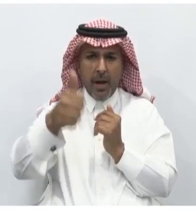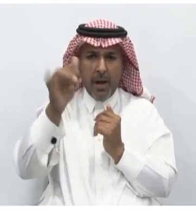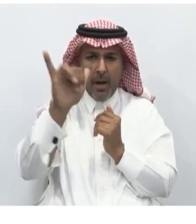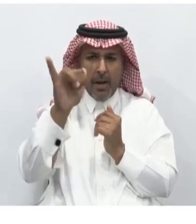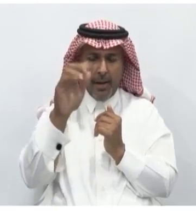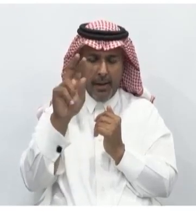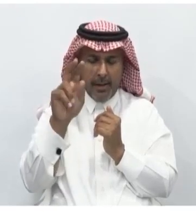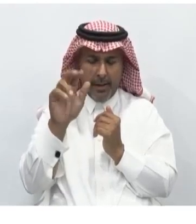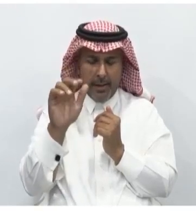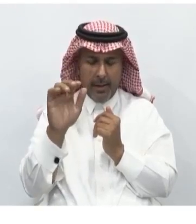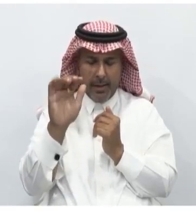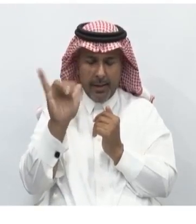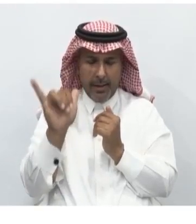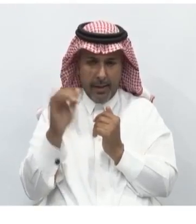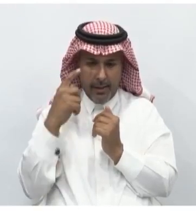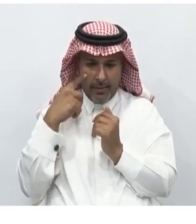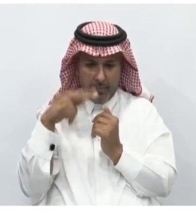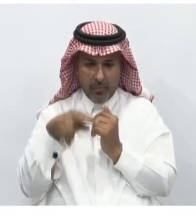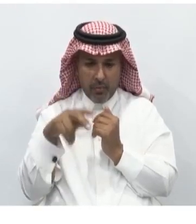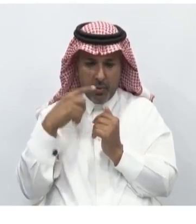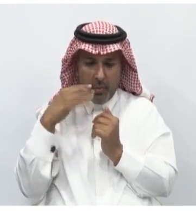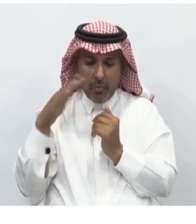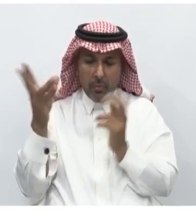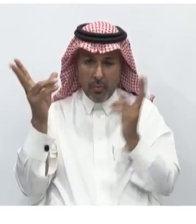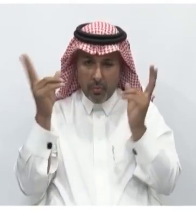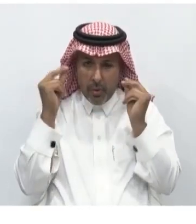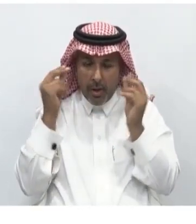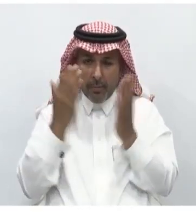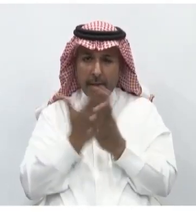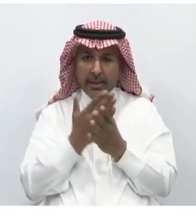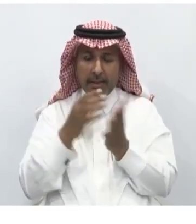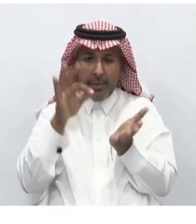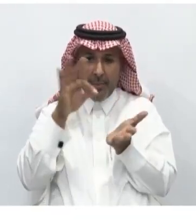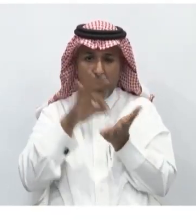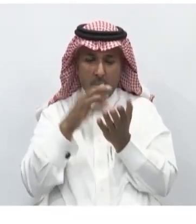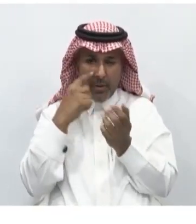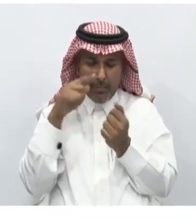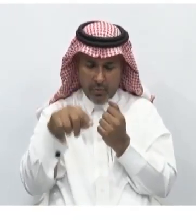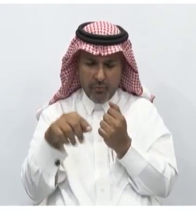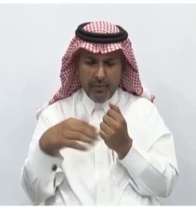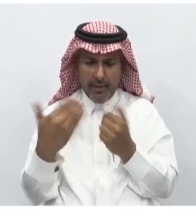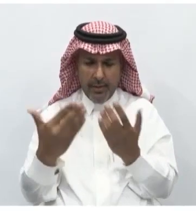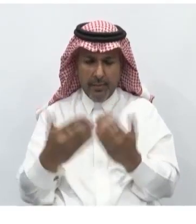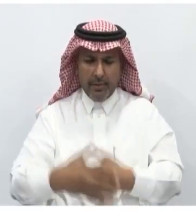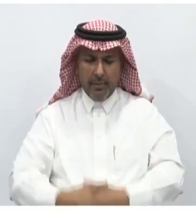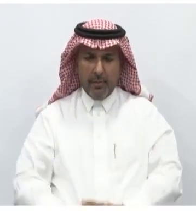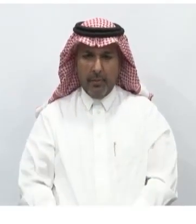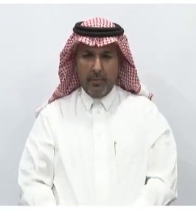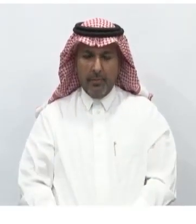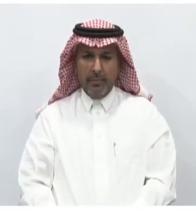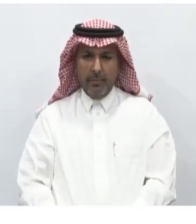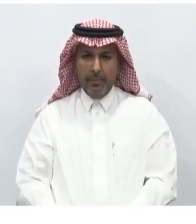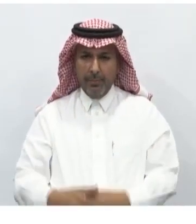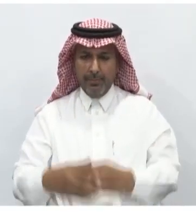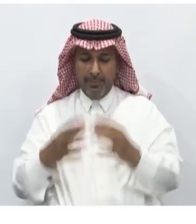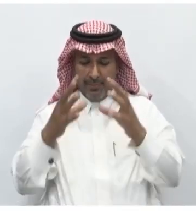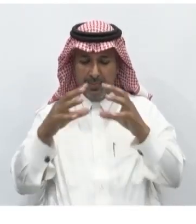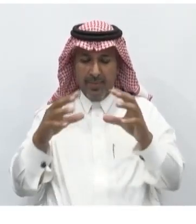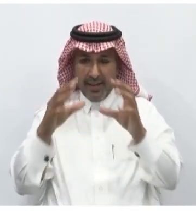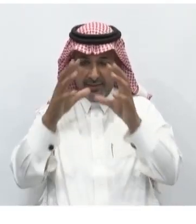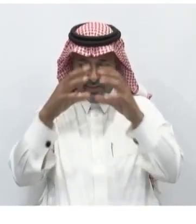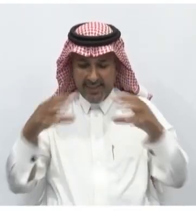و ذكرنا سبب استخدام النقطة في الملح المائي. اليوم سنكمل بإذن الله تحليل الأملاح